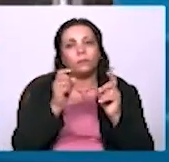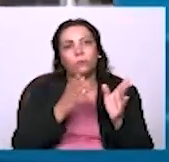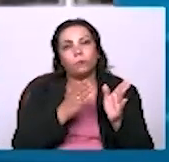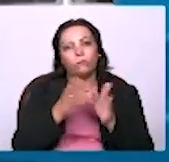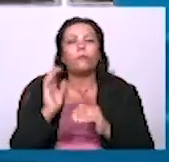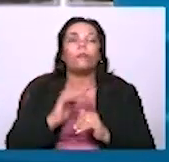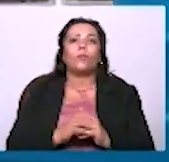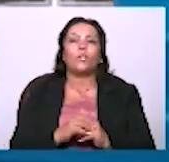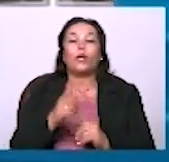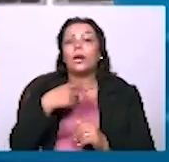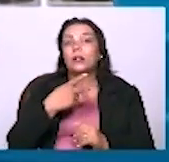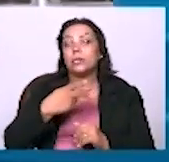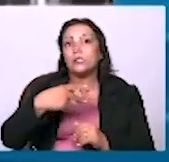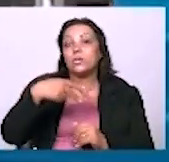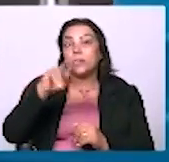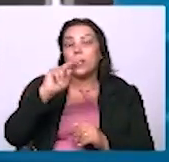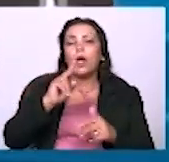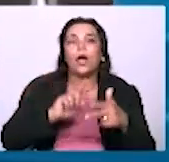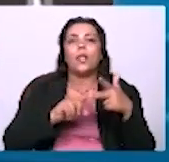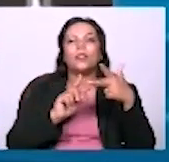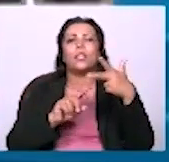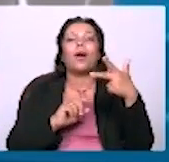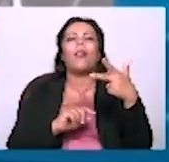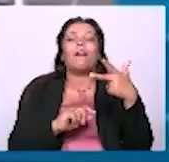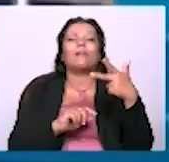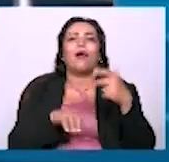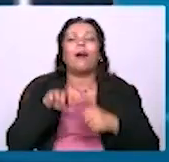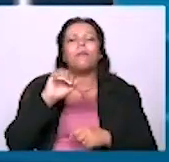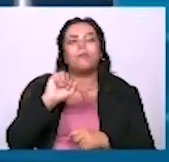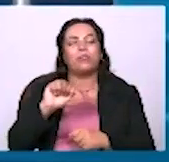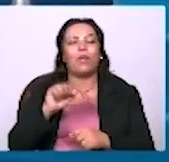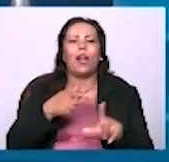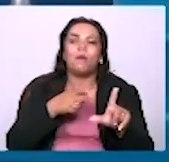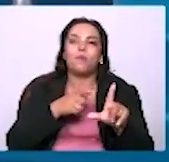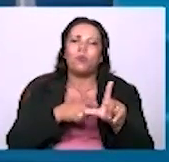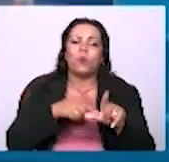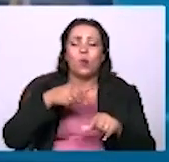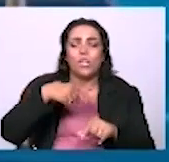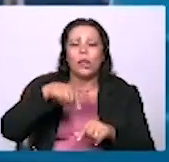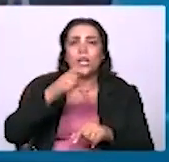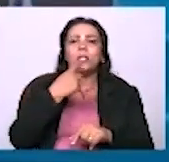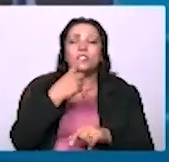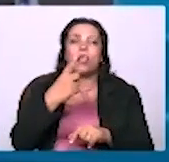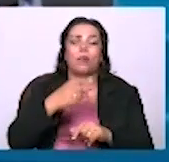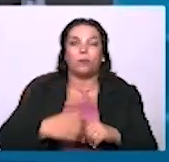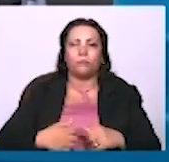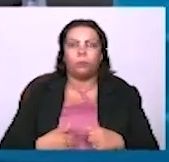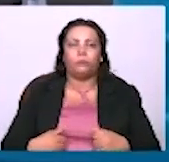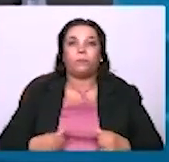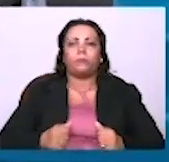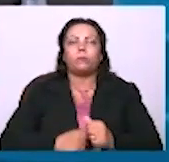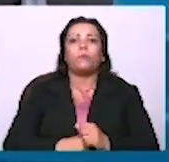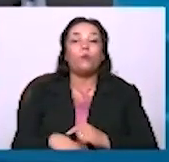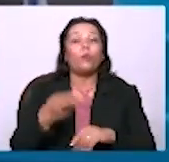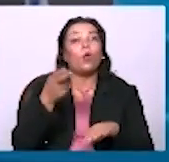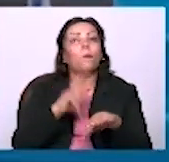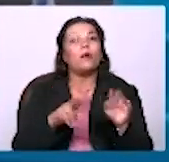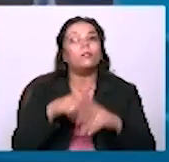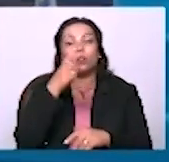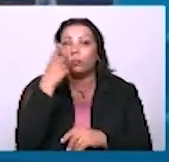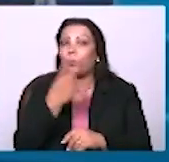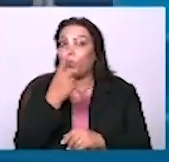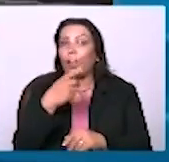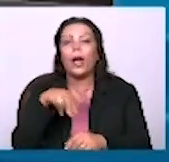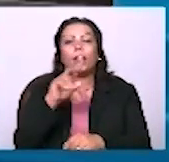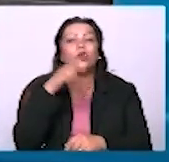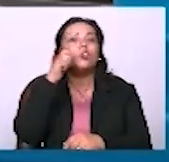طيب دي الزياده الثالثه للمنتجات البتروليه خلال عام وطبعا طبيعي